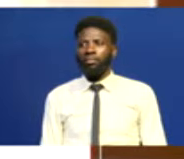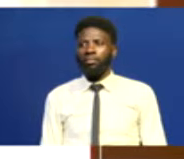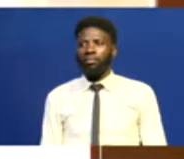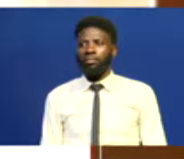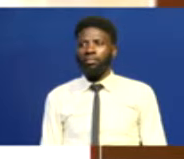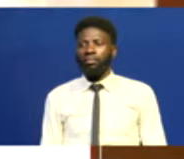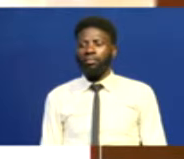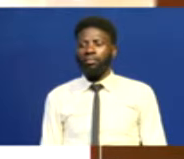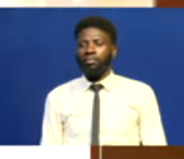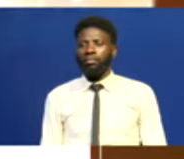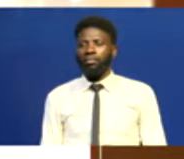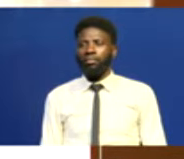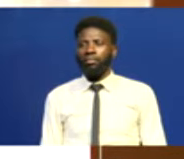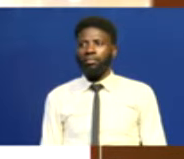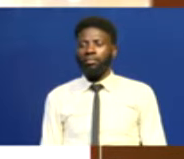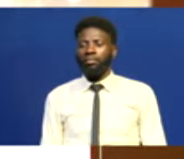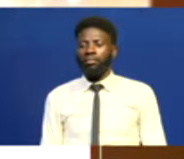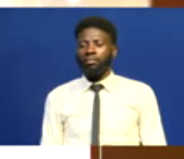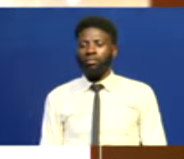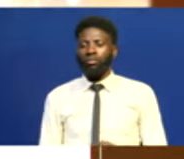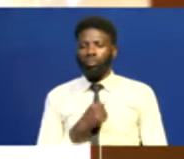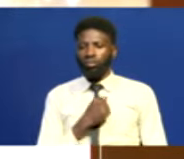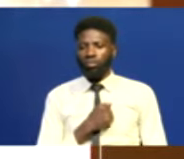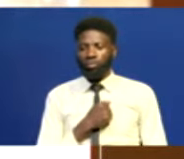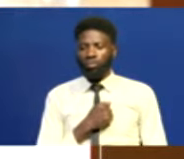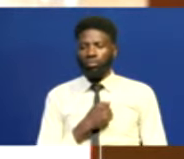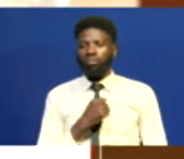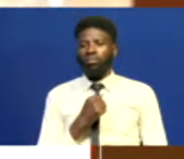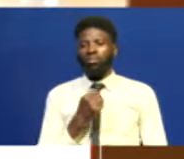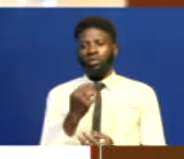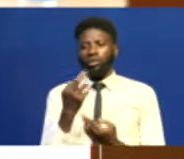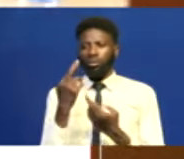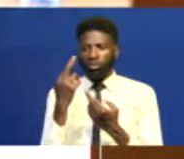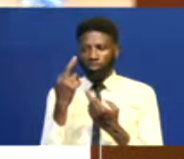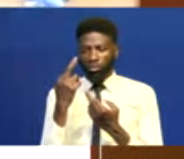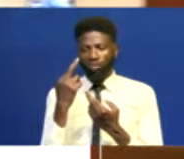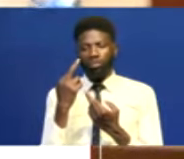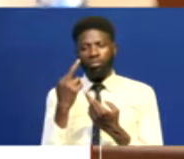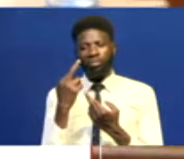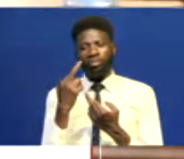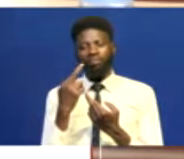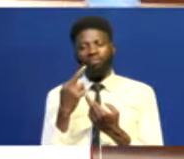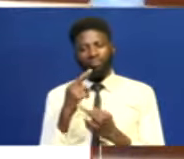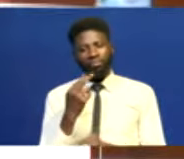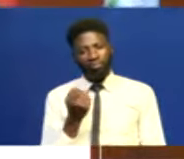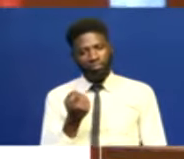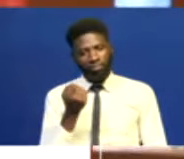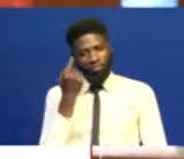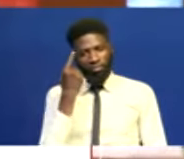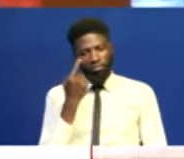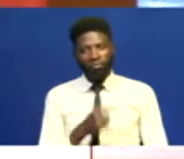Sorry, I hope you bear with me. Take your time.